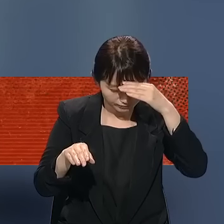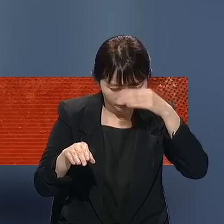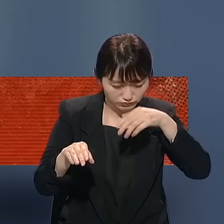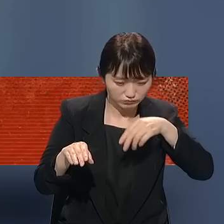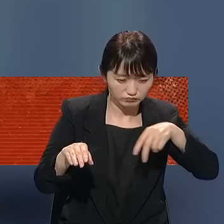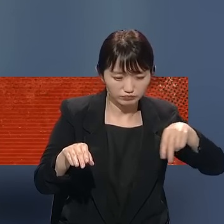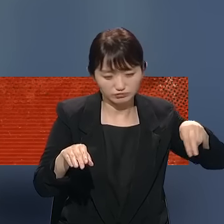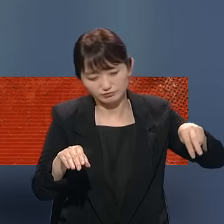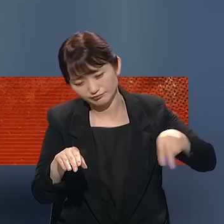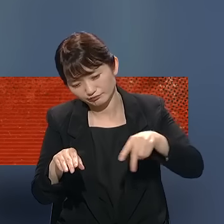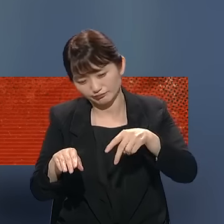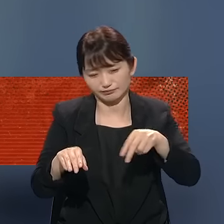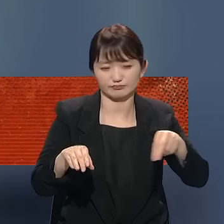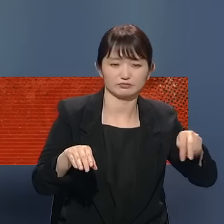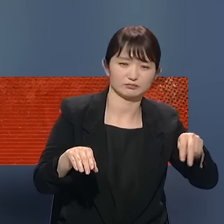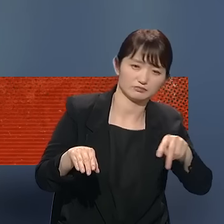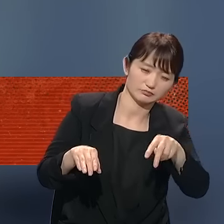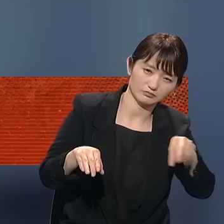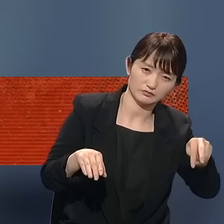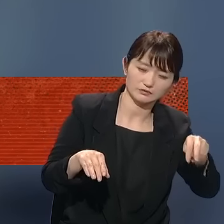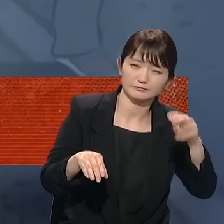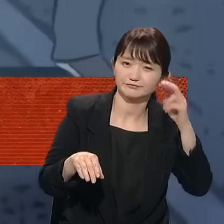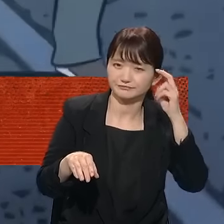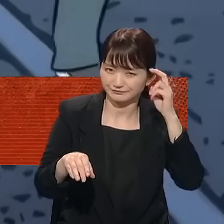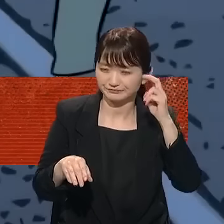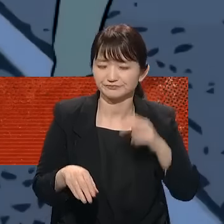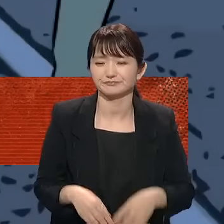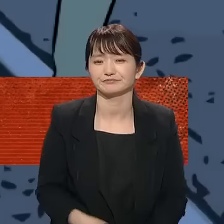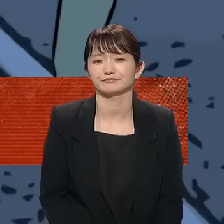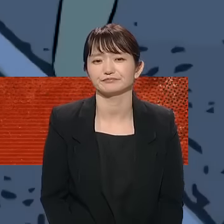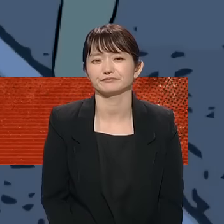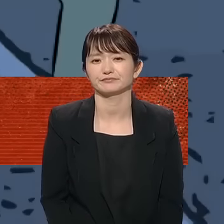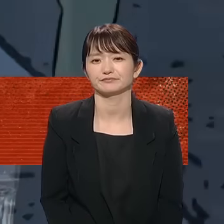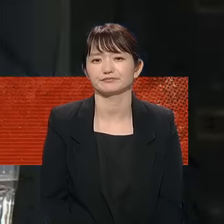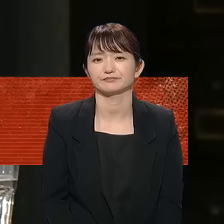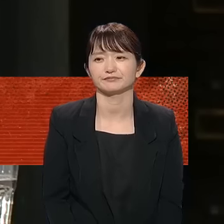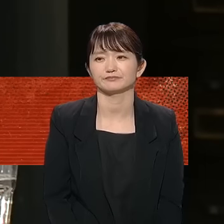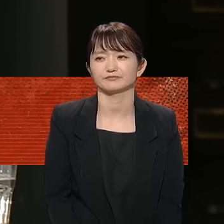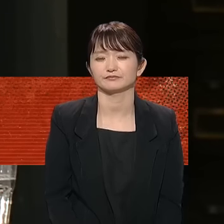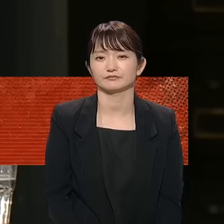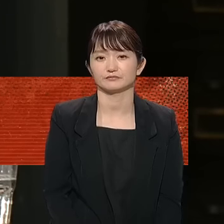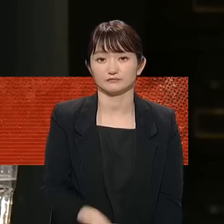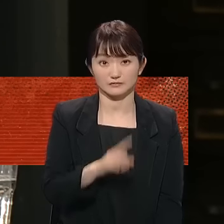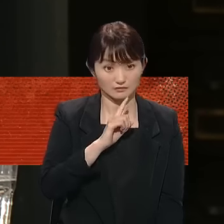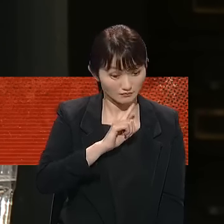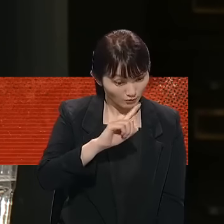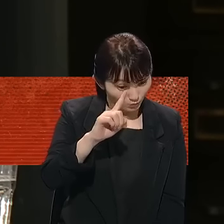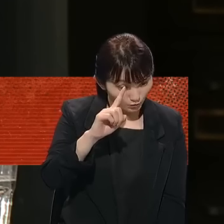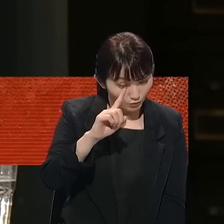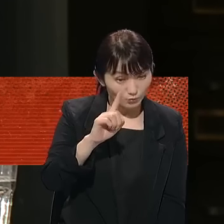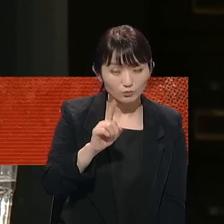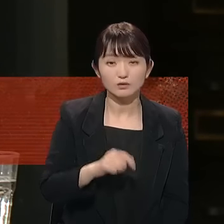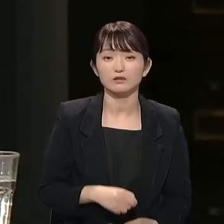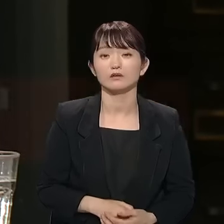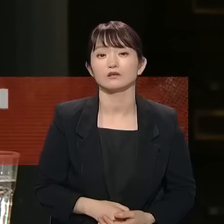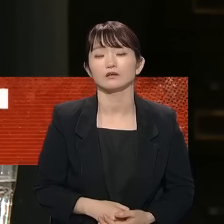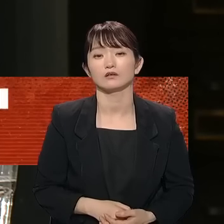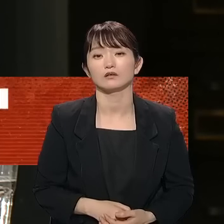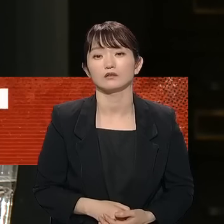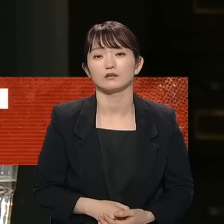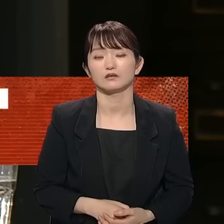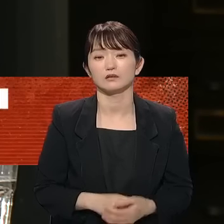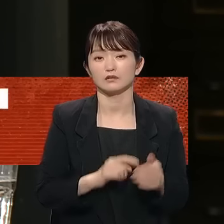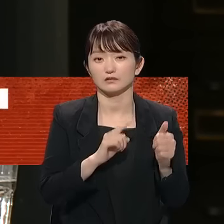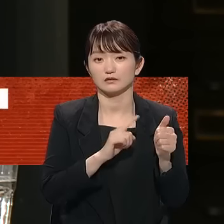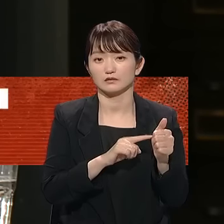제대로 못 가눴던 거 아닌가 그런 추측이 든다라는 겁니다. 자, 어쨌든 신고를 하고 나서 얼마 지나지 않아서 저